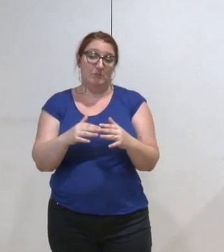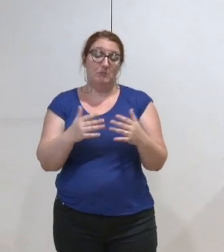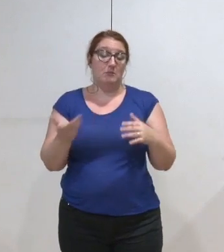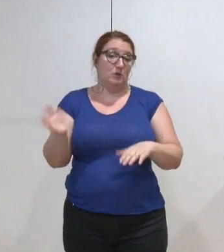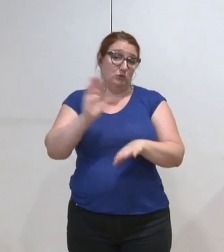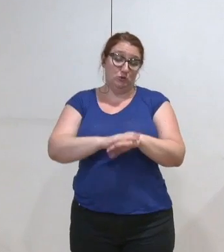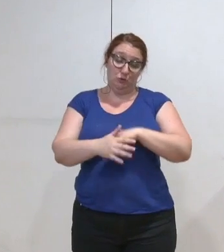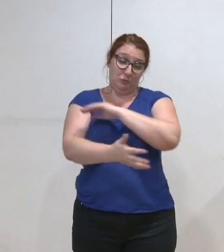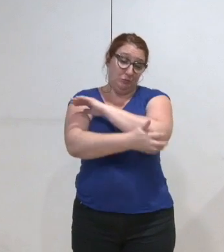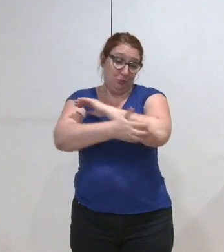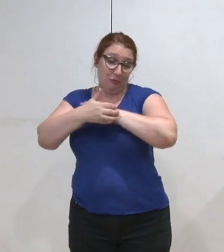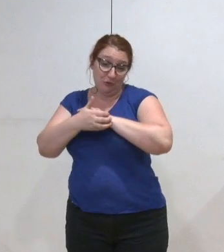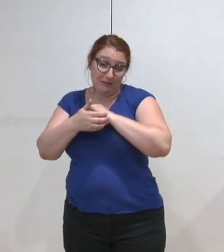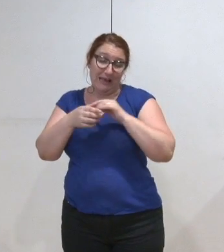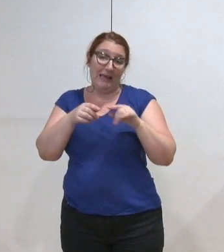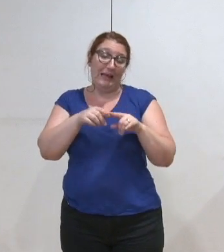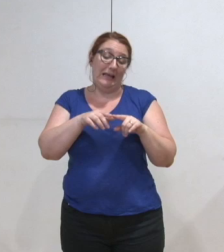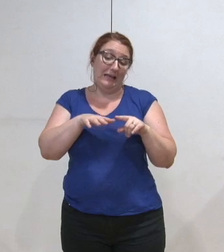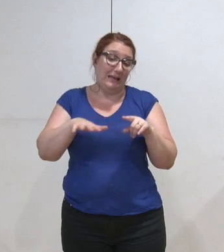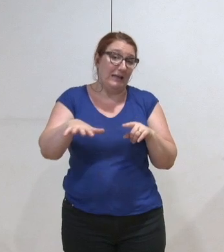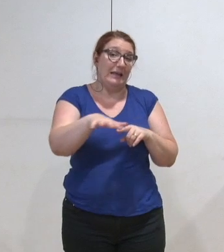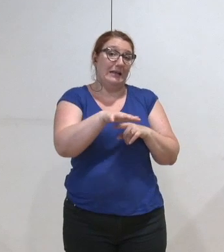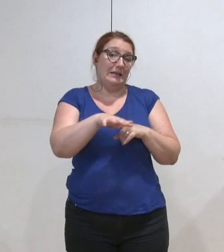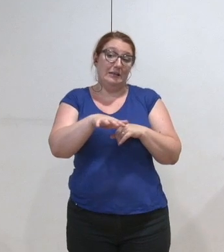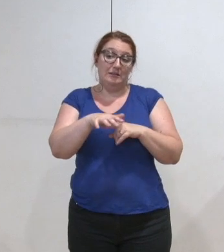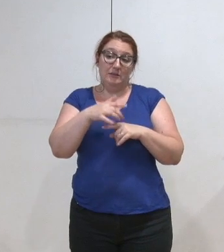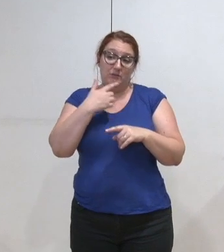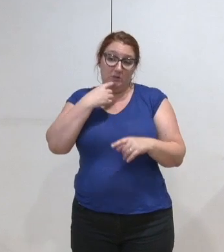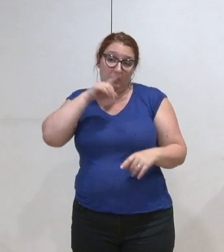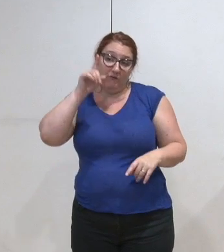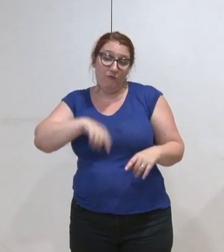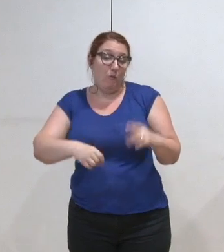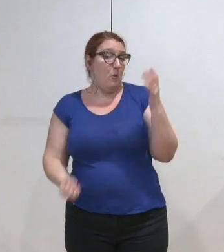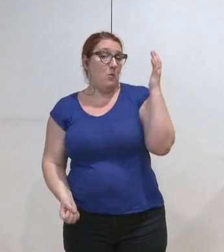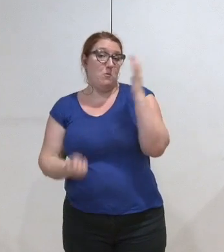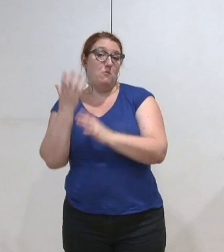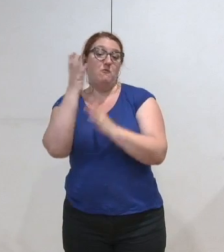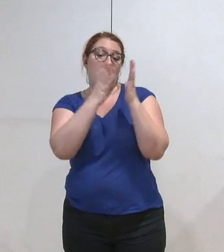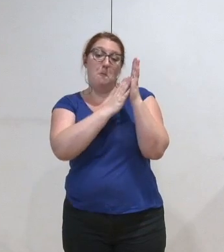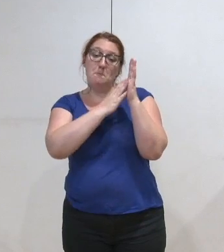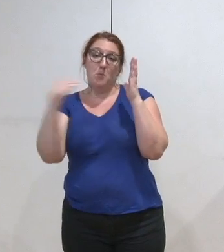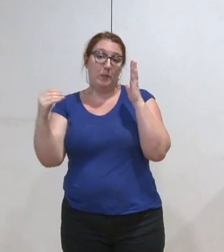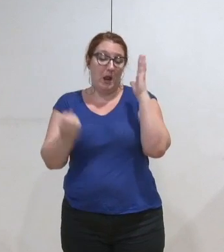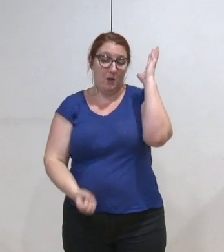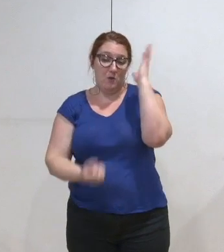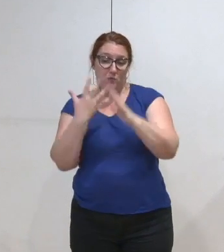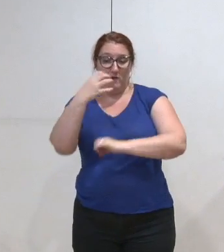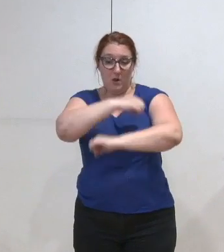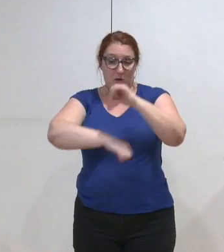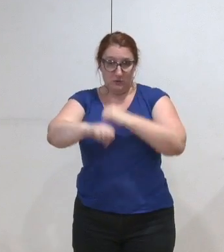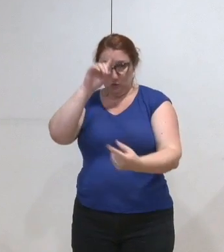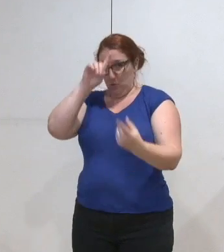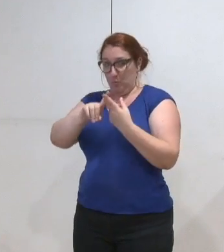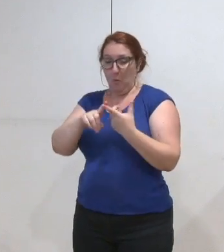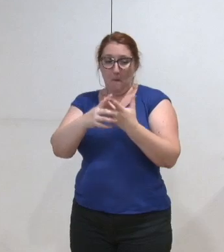également sans doute à même de trouver des solutions dans un nouveau modèle pour lutter contre cette pauvreté qui a été